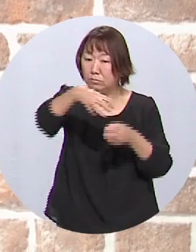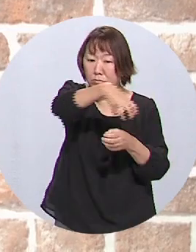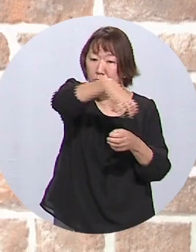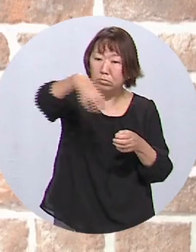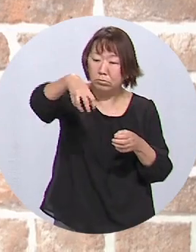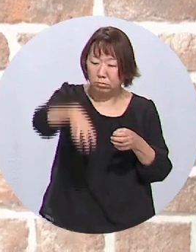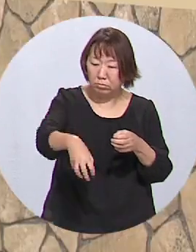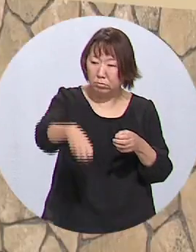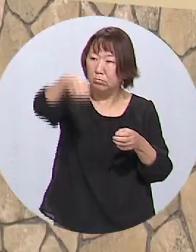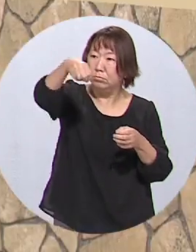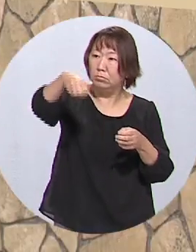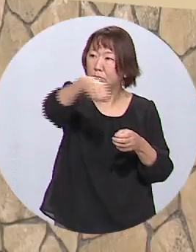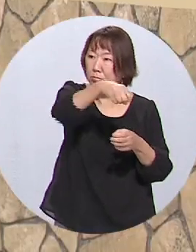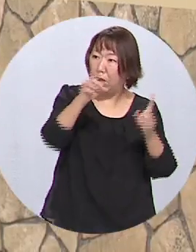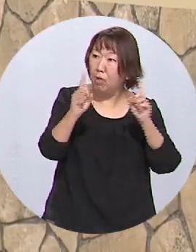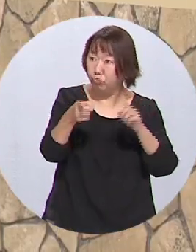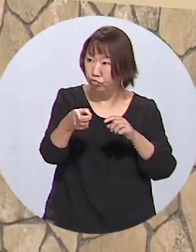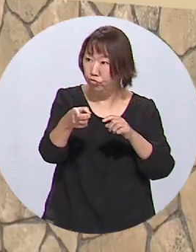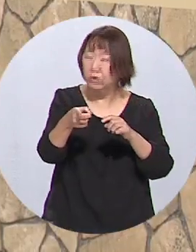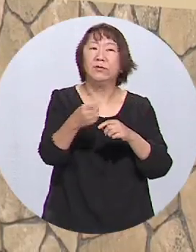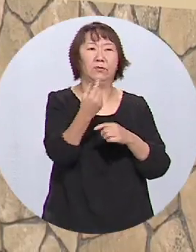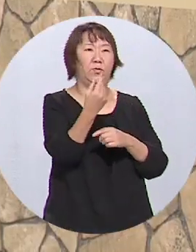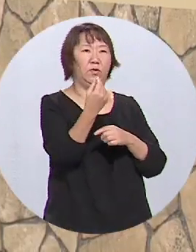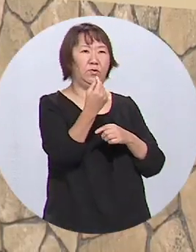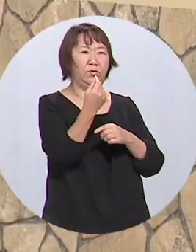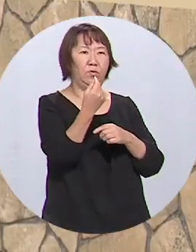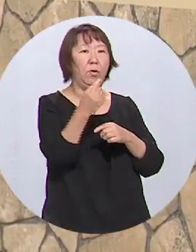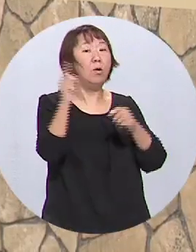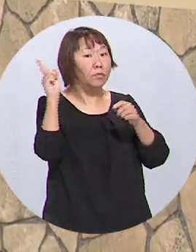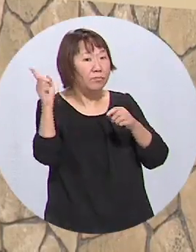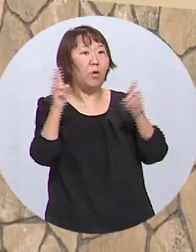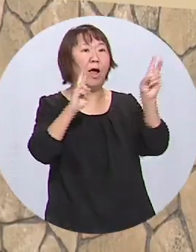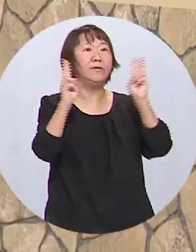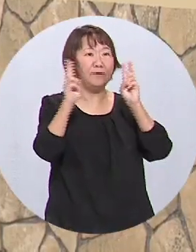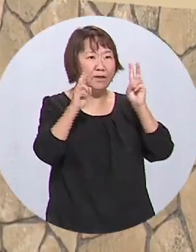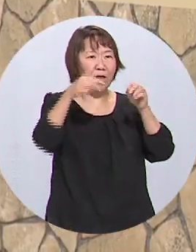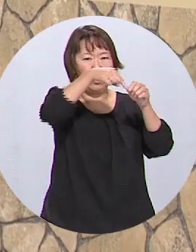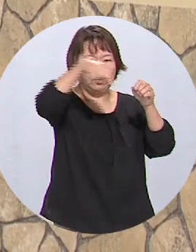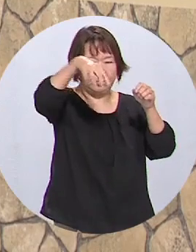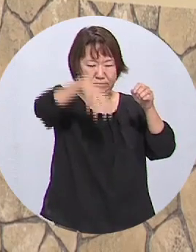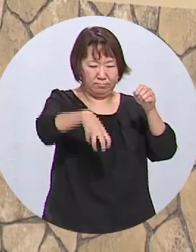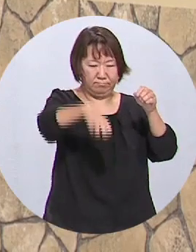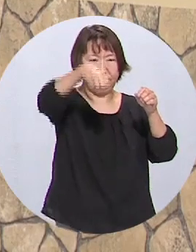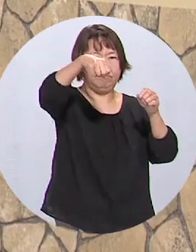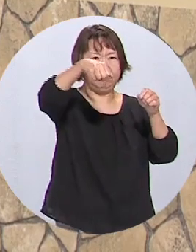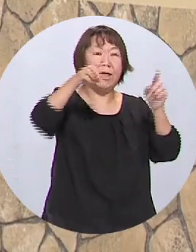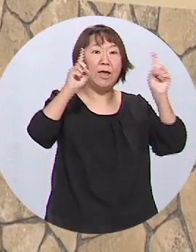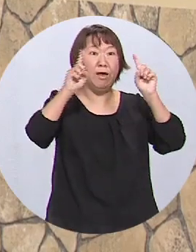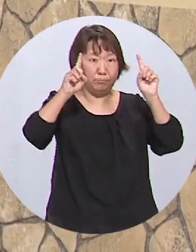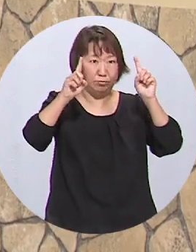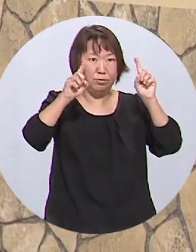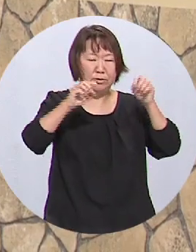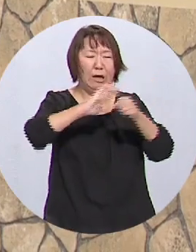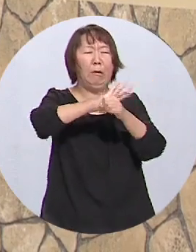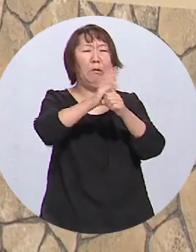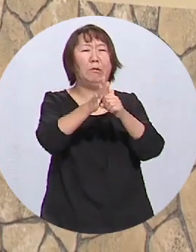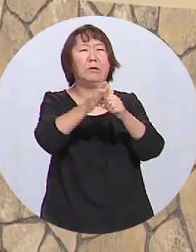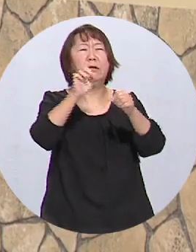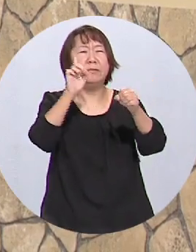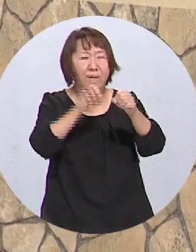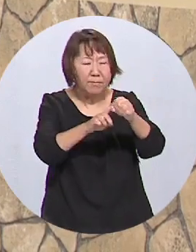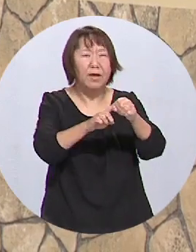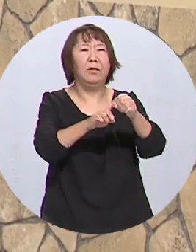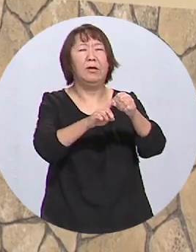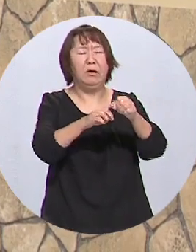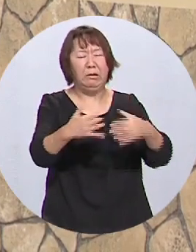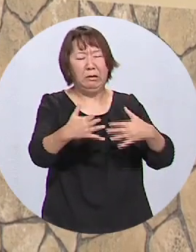ームのことですか。 はい、そうなんです。東洋ではクレーンゲームという新しい角度からコロナ禍で影響を受けた福祉施